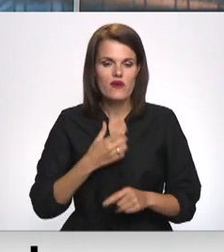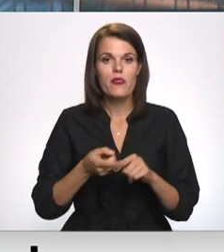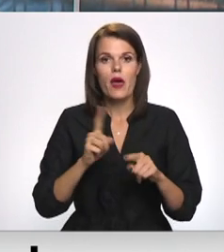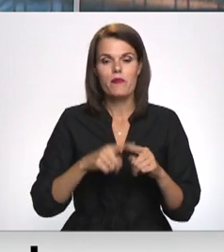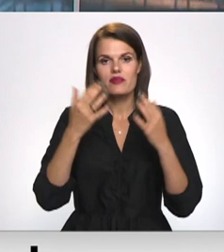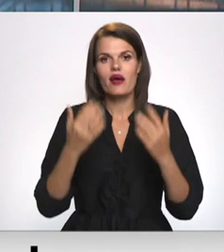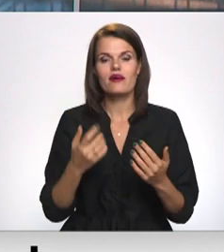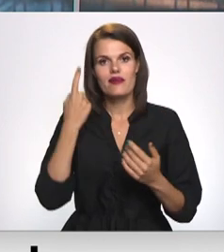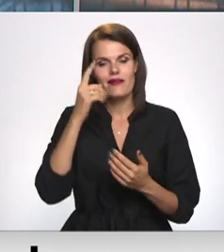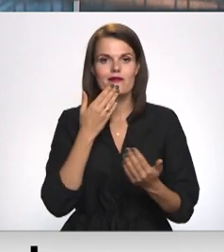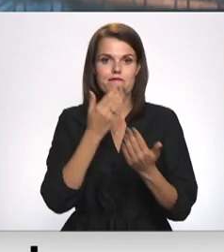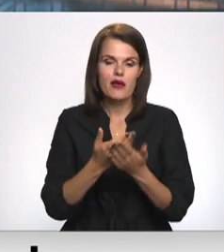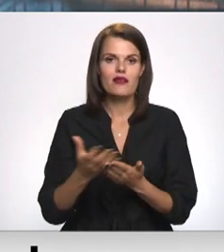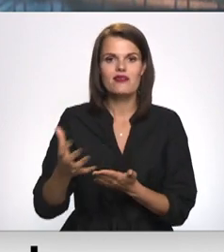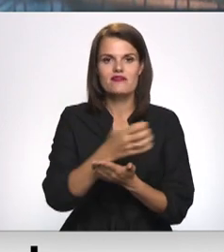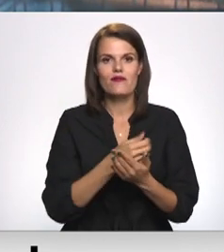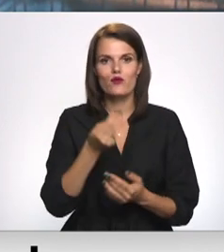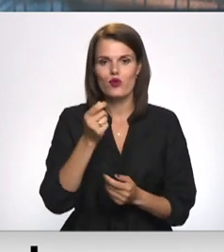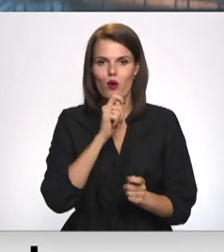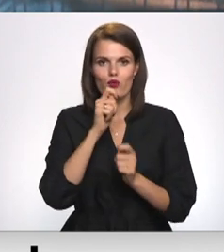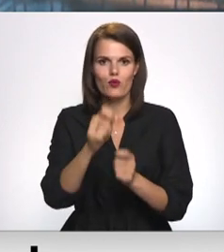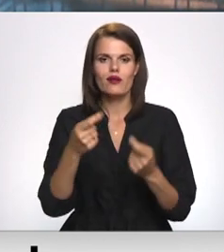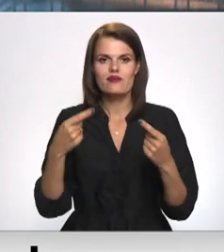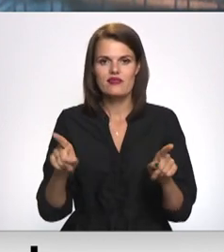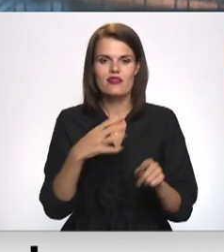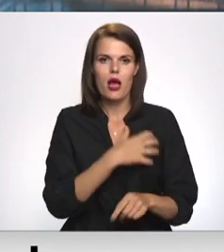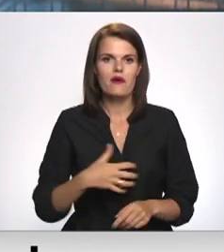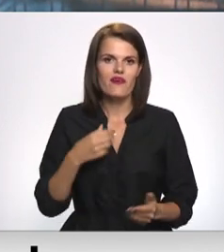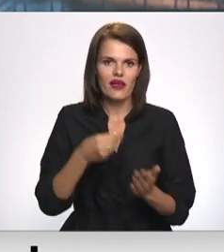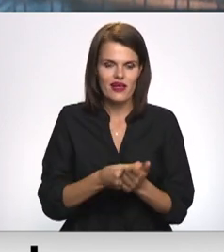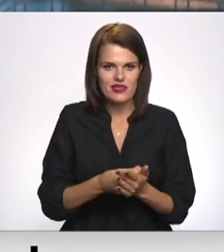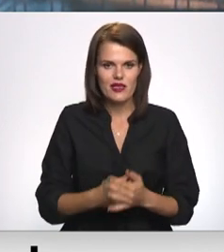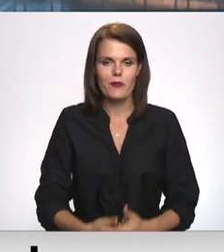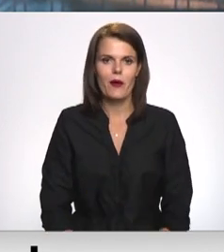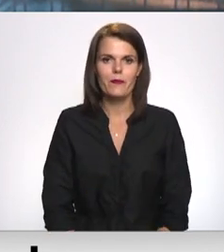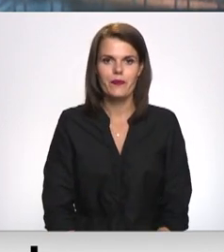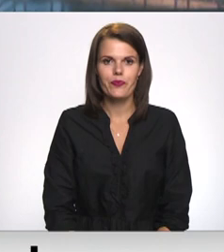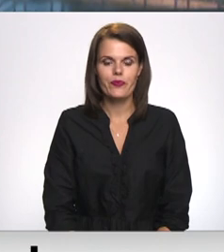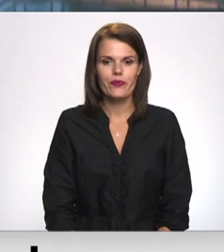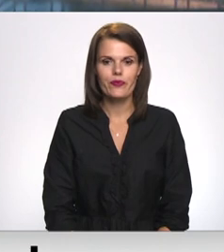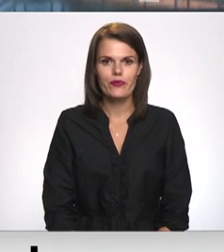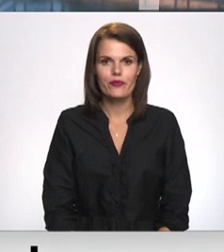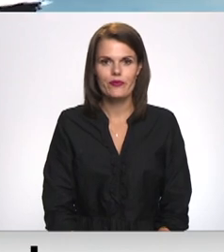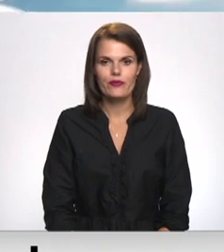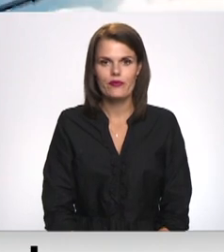iniciatori piedāvās savāktos līdzekļus novirzīt citām vajadzībām. Turpina kolēģis Ģirds Virbulis.